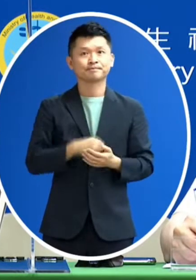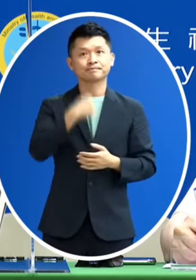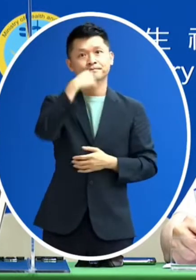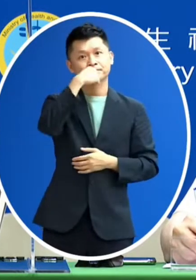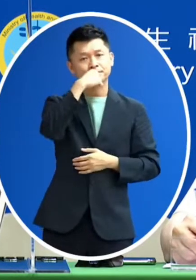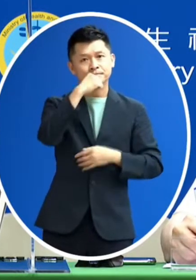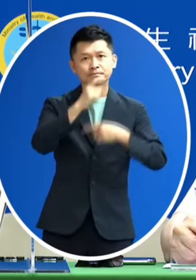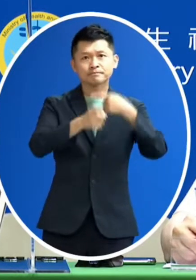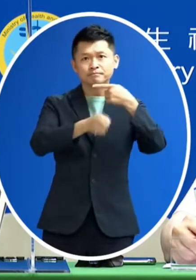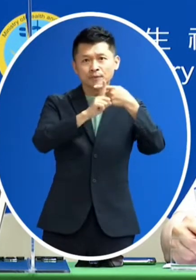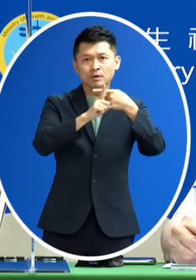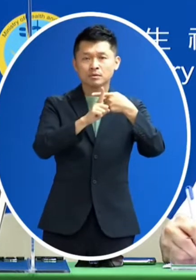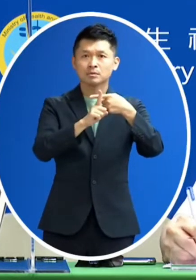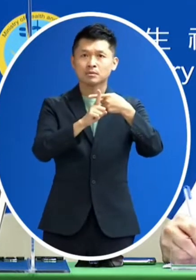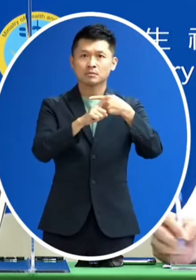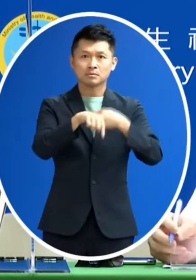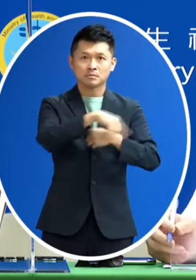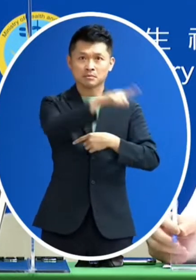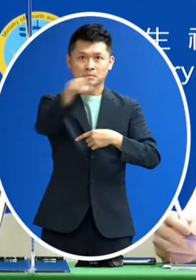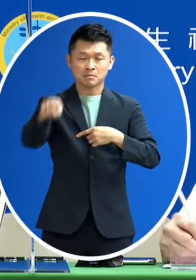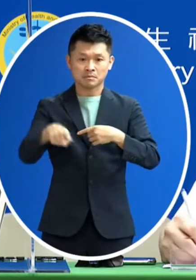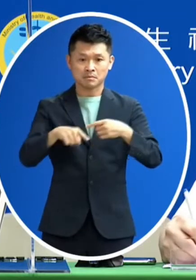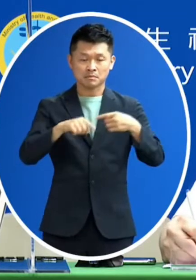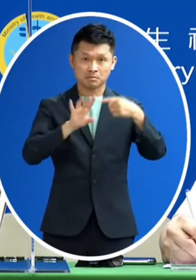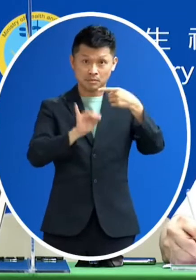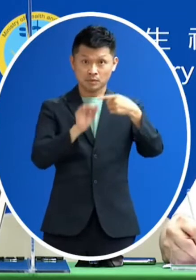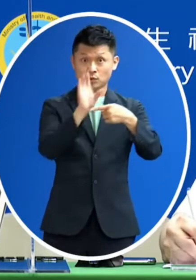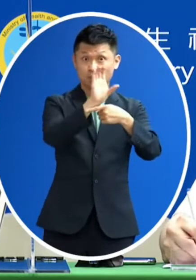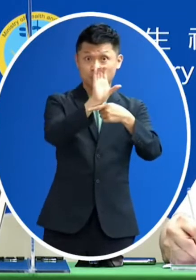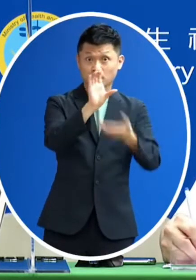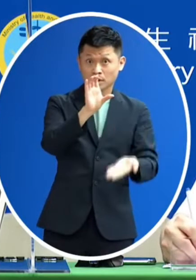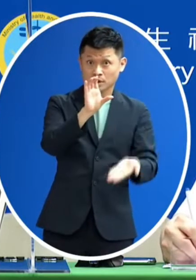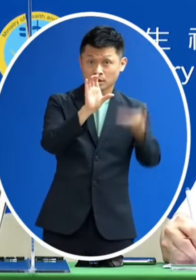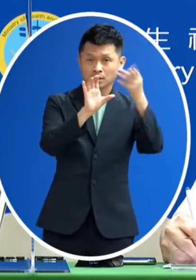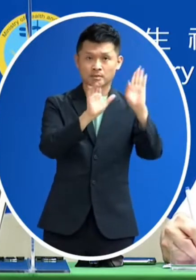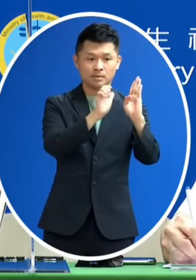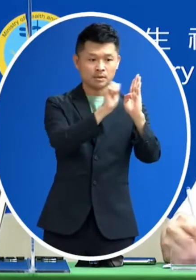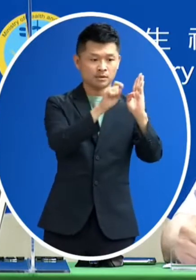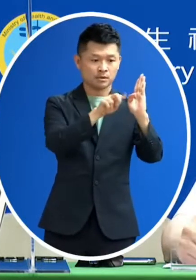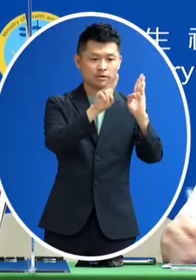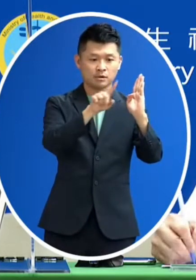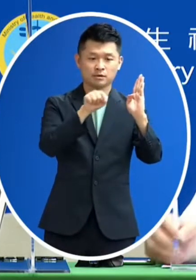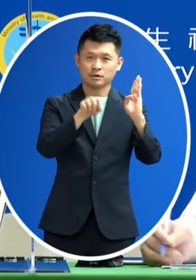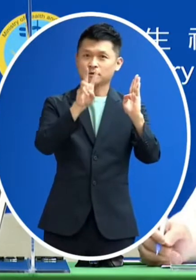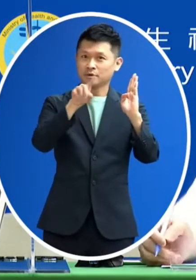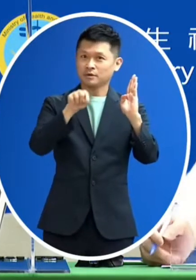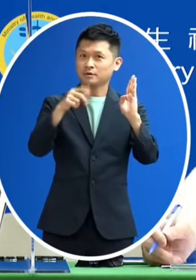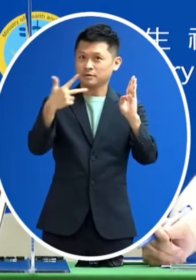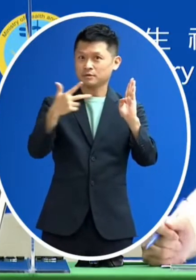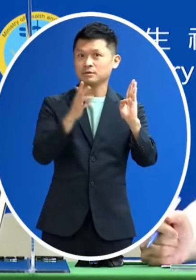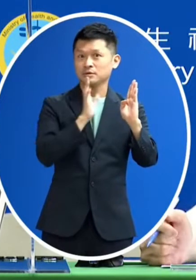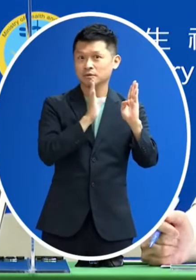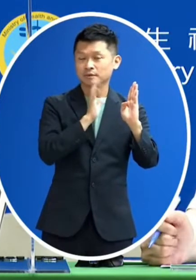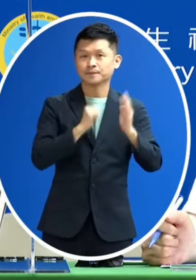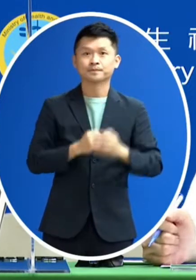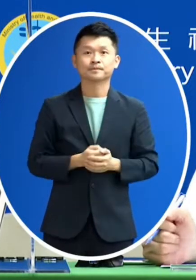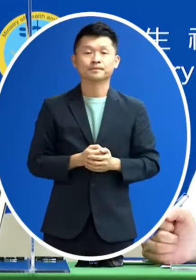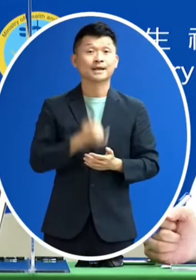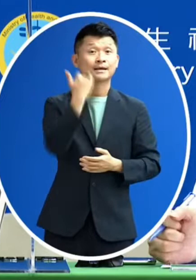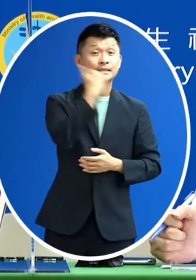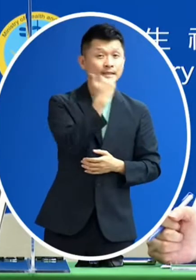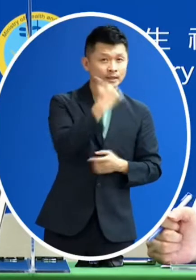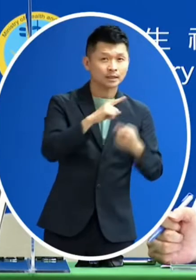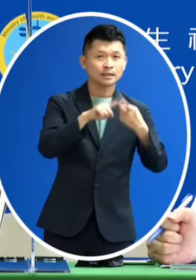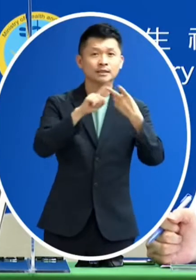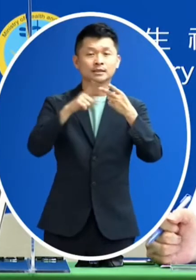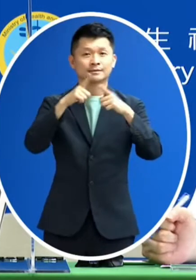大概90%以上的定序结果都是属于这个 BA.2.3.7那分别就是这基隆、